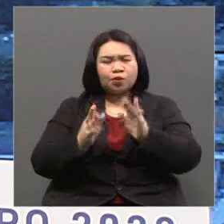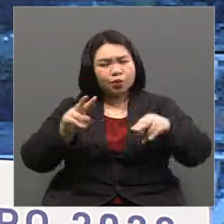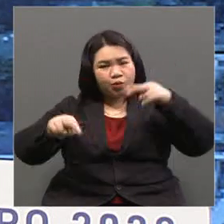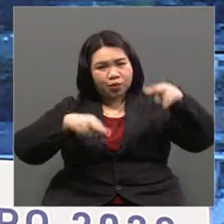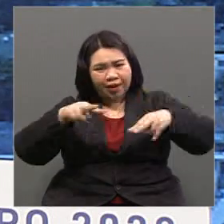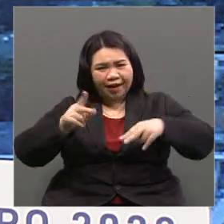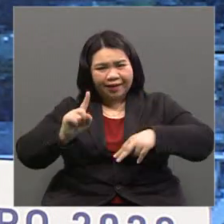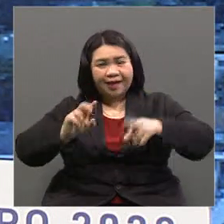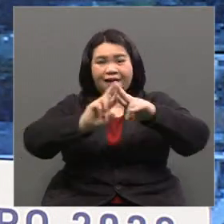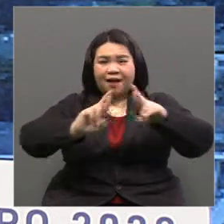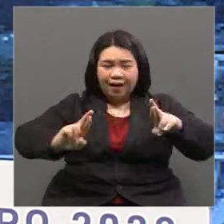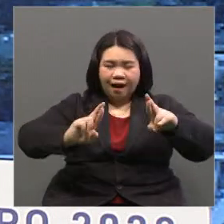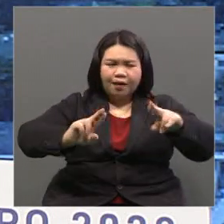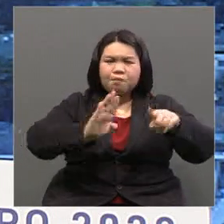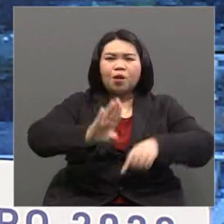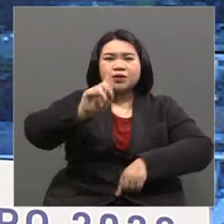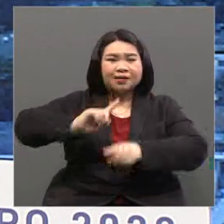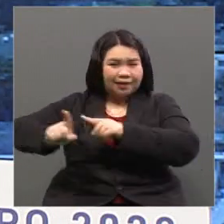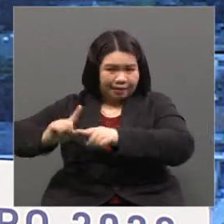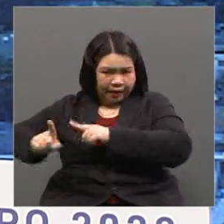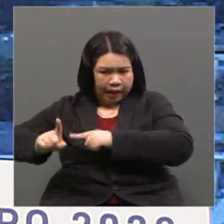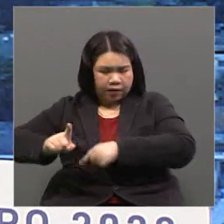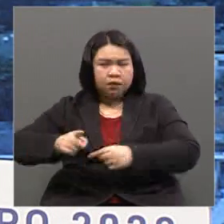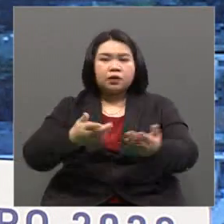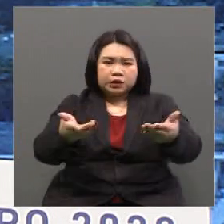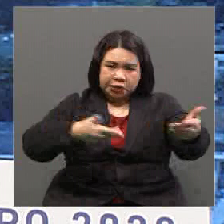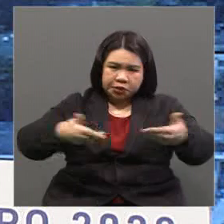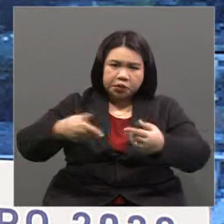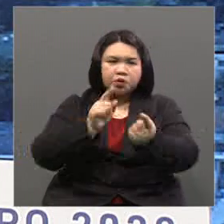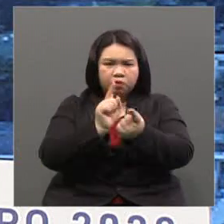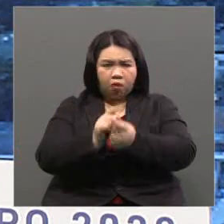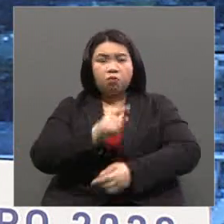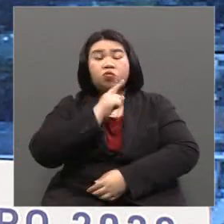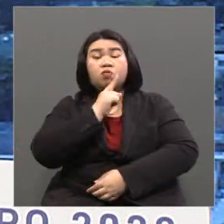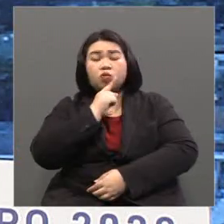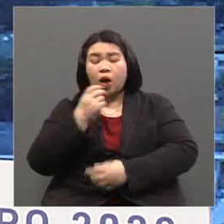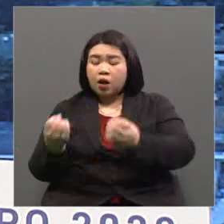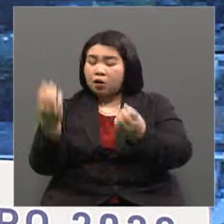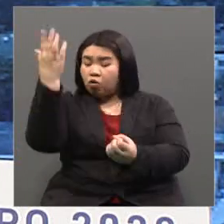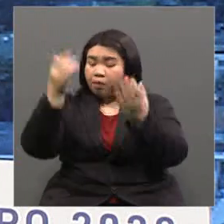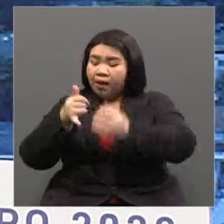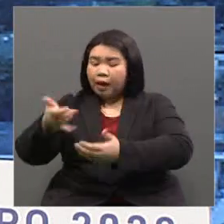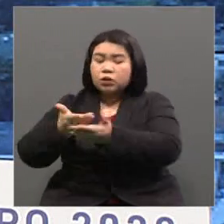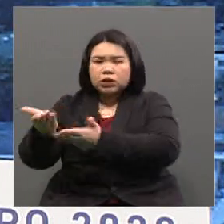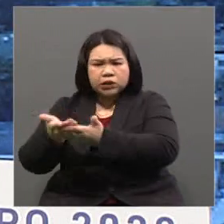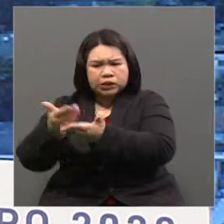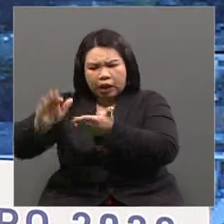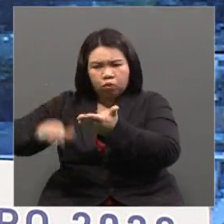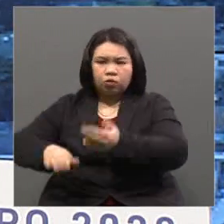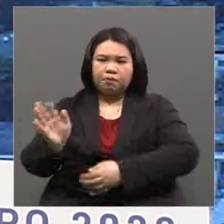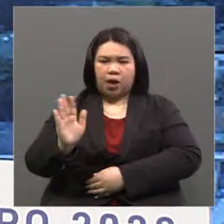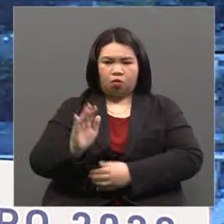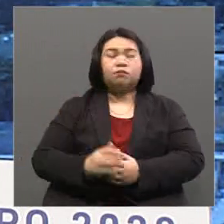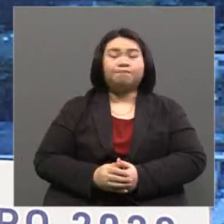เชิญตัวแทนผู้ประกอบการส่งออกทุเรียนหรือว่าล้งเนี่ยมาทำความเข้าใจไม่กดราคาพี่น้องเกษตรกรส่วนทุเรียนในพื้นที่ศรีสะเกษ